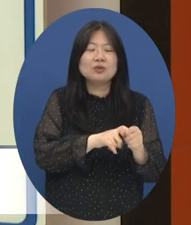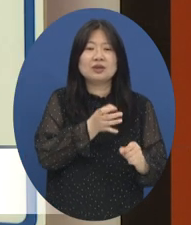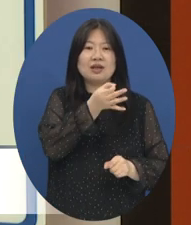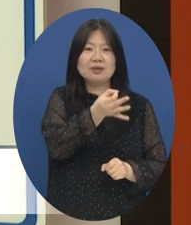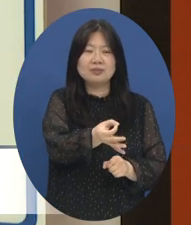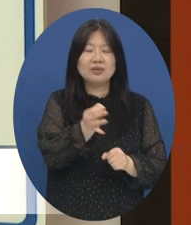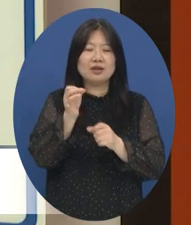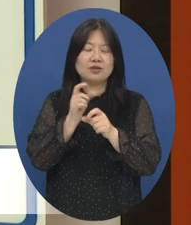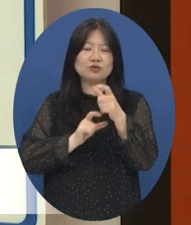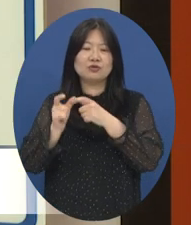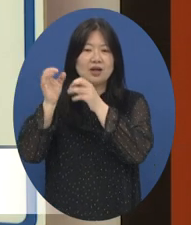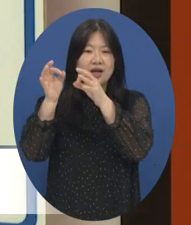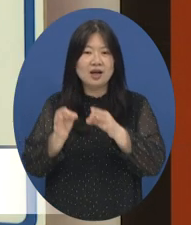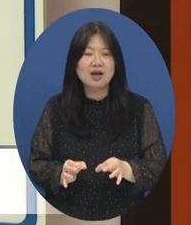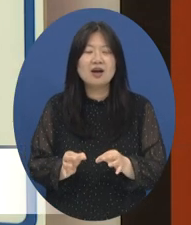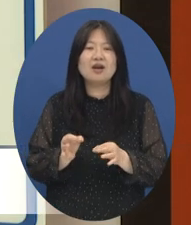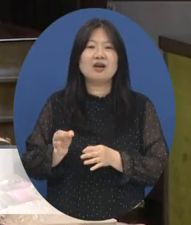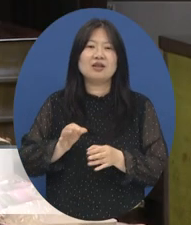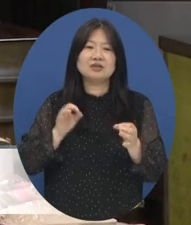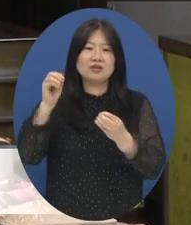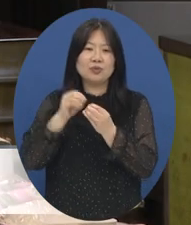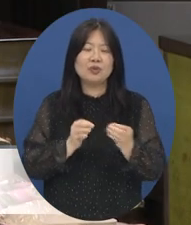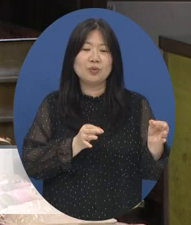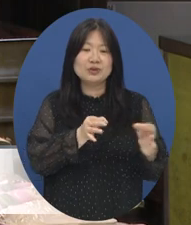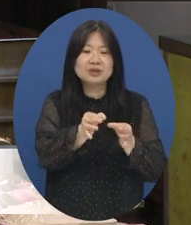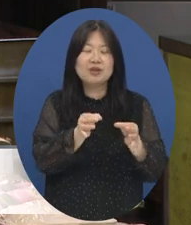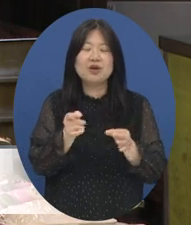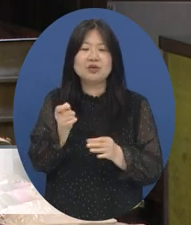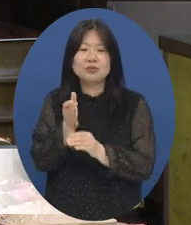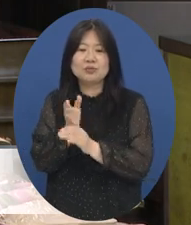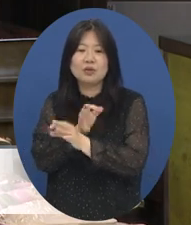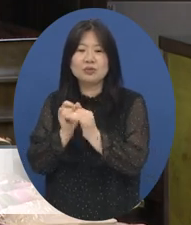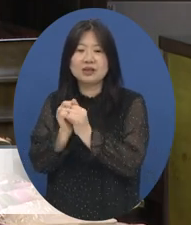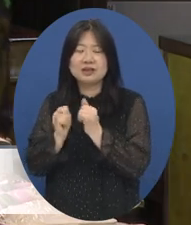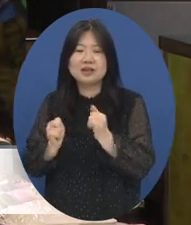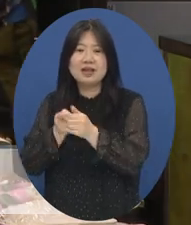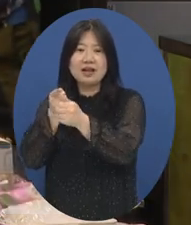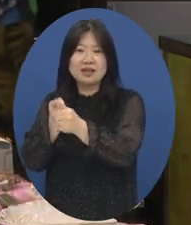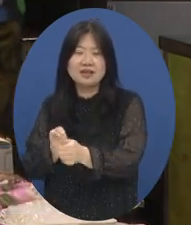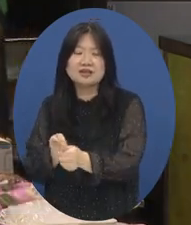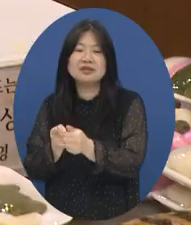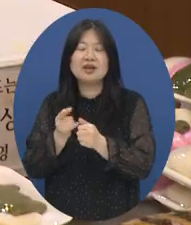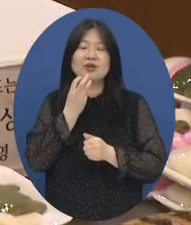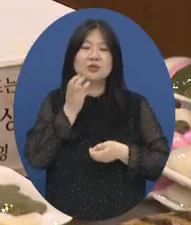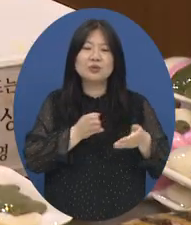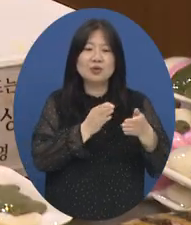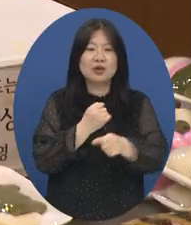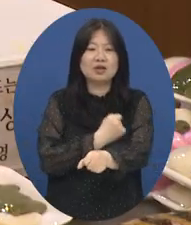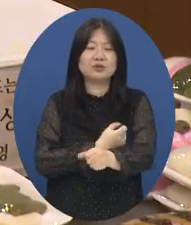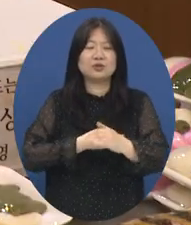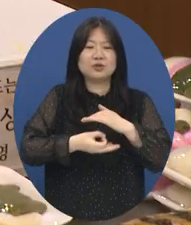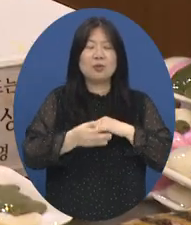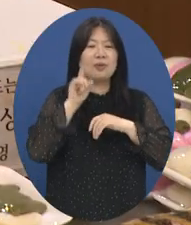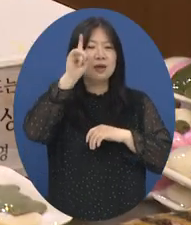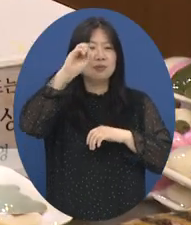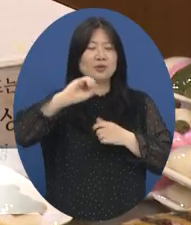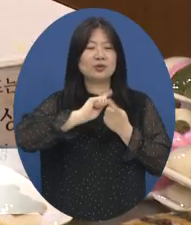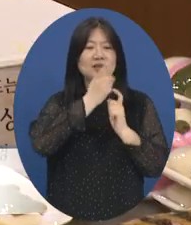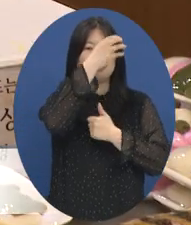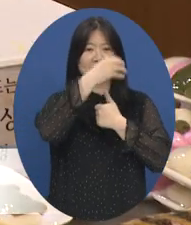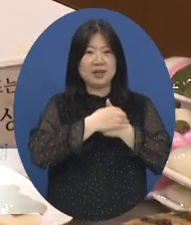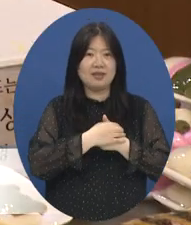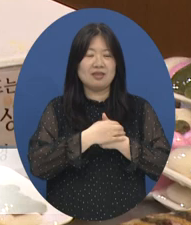전송 시장이나 골목상권 내 소상공인 정보에는 경기도가 수수료 전액을 지원해 주기로 했습니다